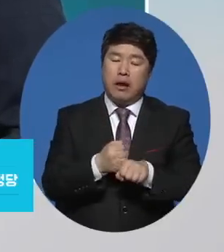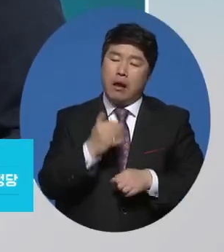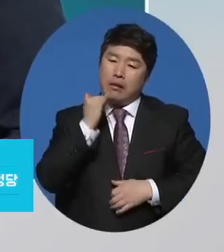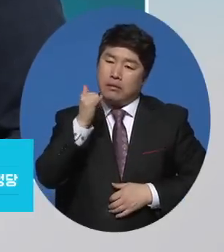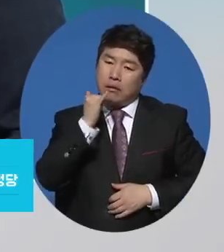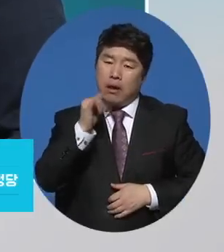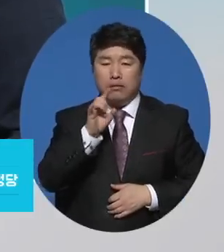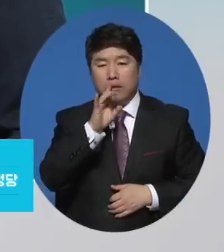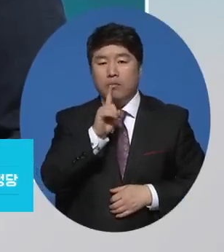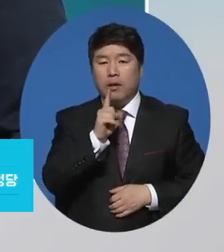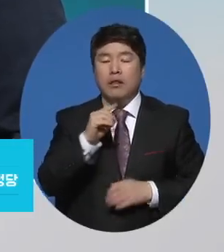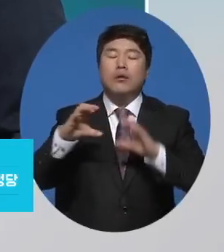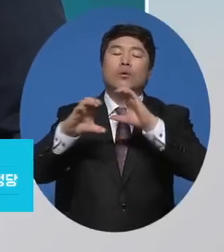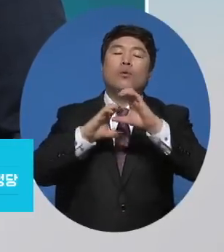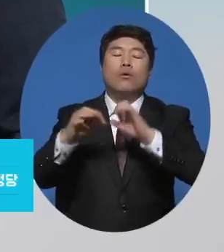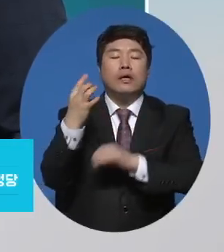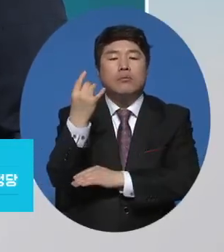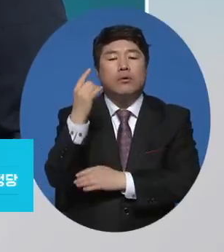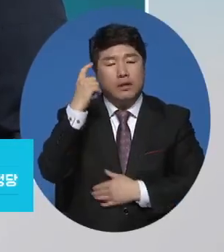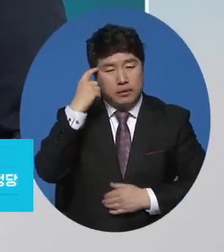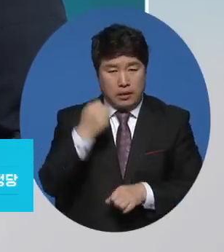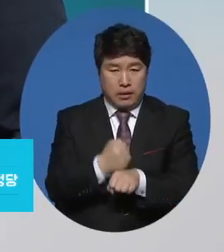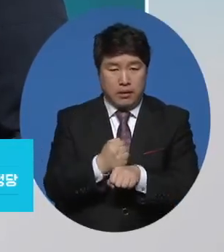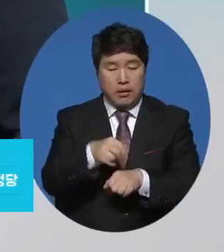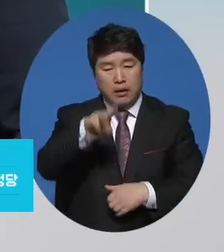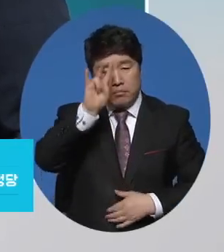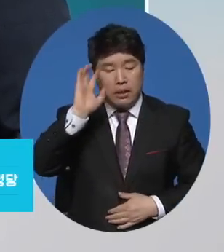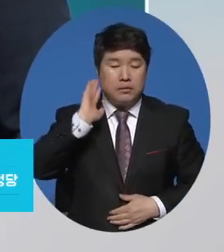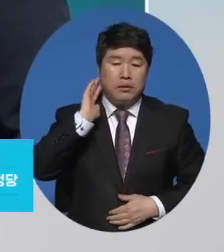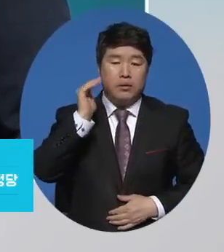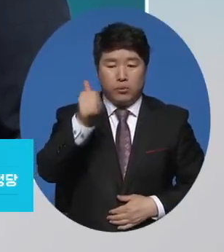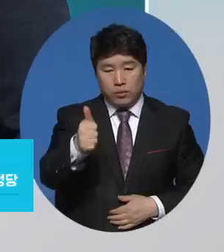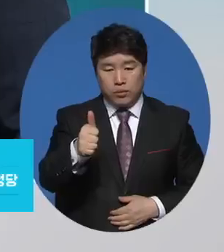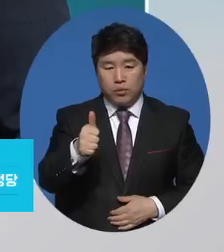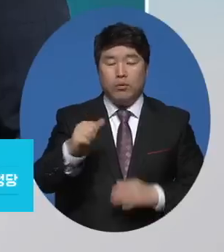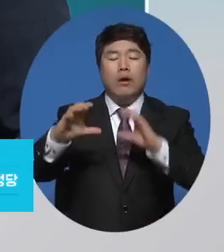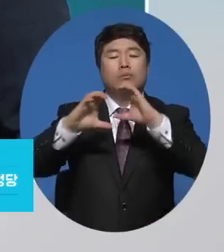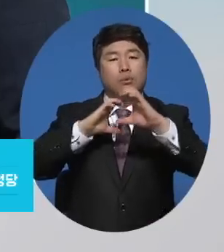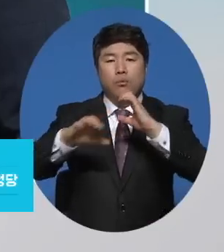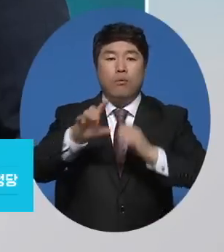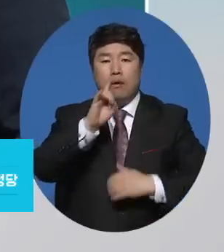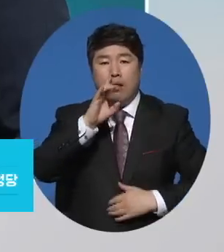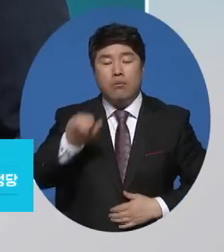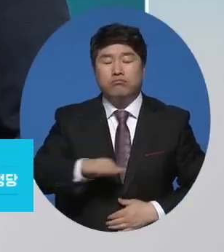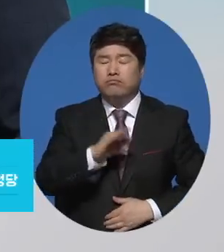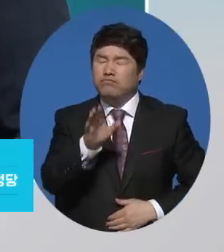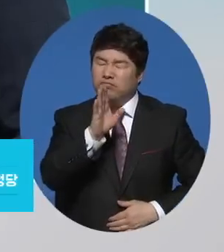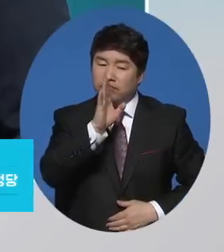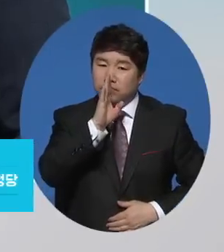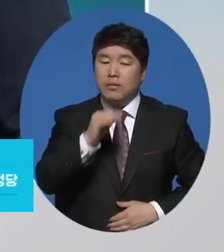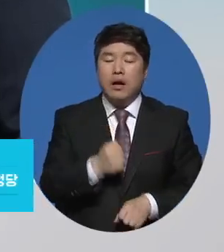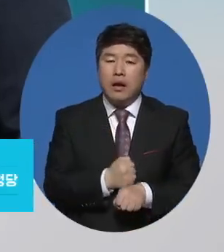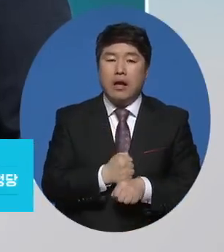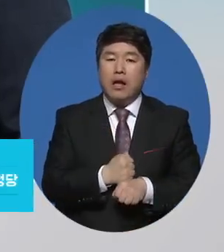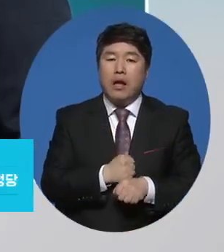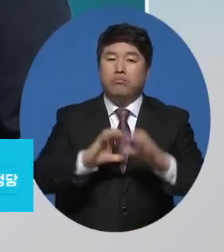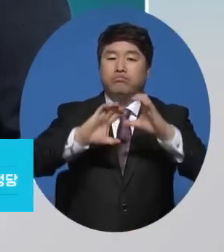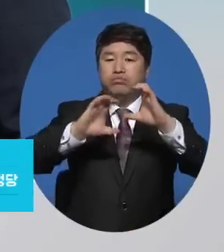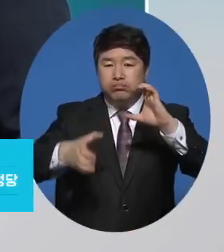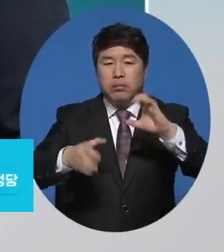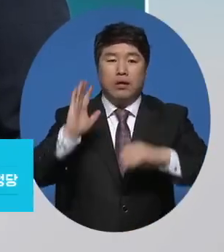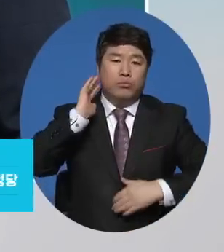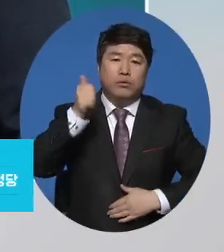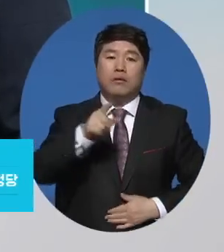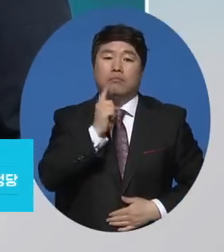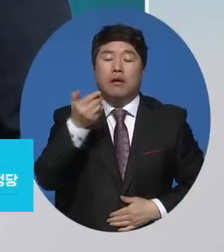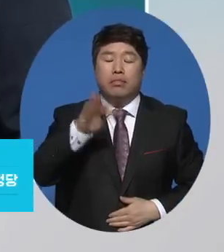하시는데이 소통이 기본이라고 생각하거든요 박근혜 대통령도 소통 안 돼 가지고 저희가 정말 불통 대통령이라고 했는데